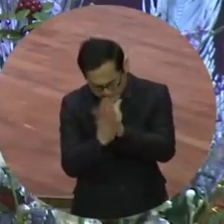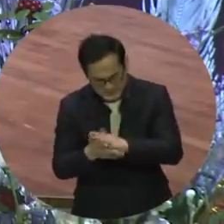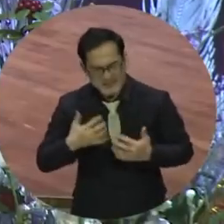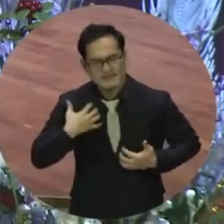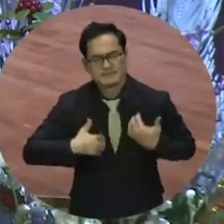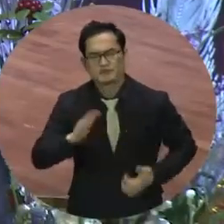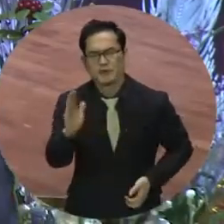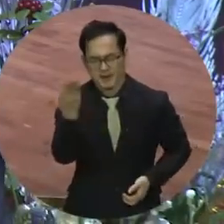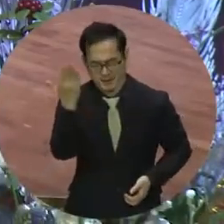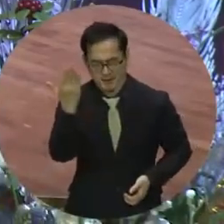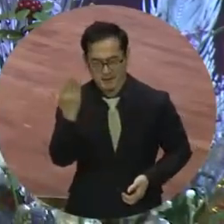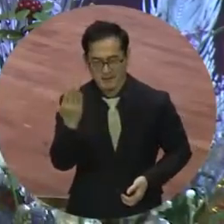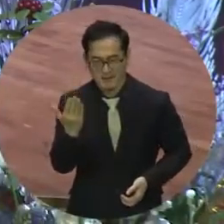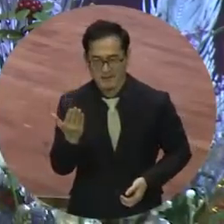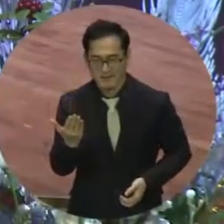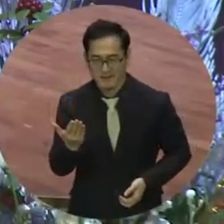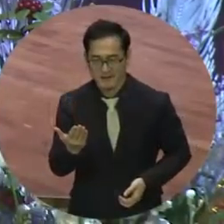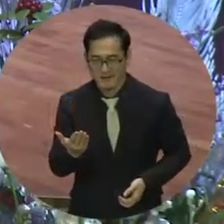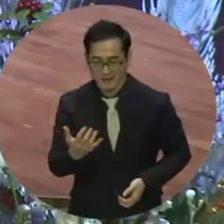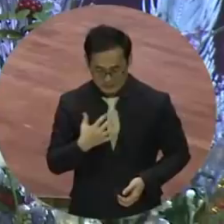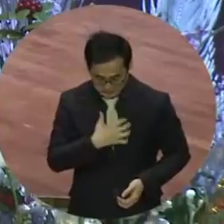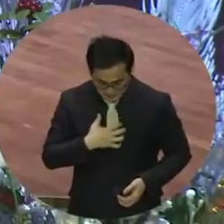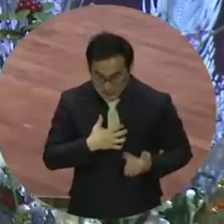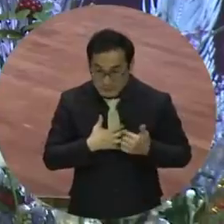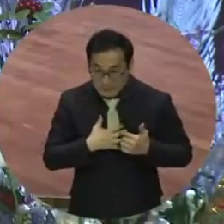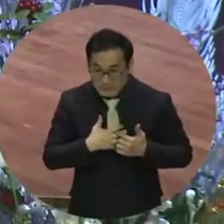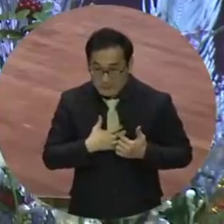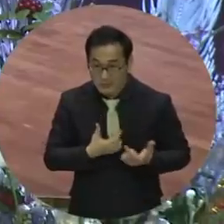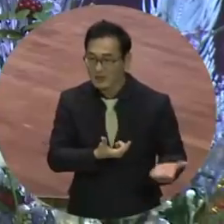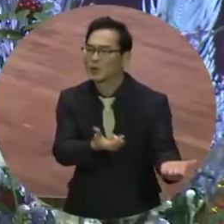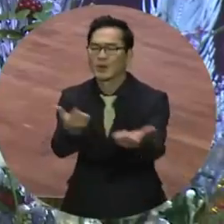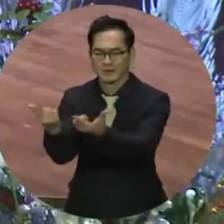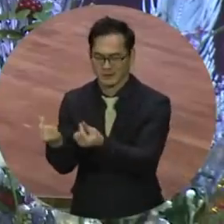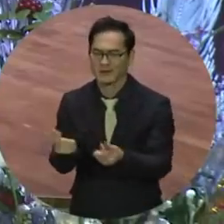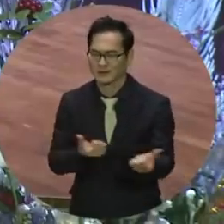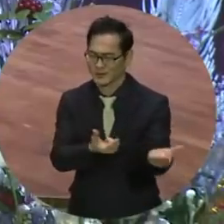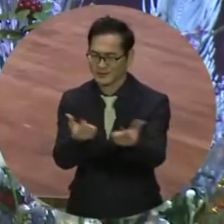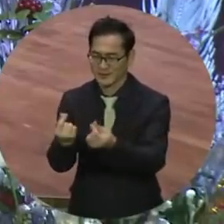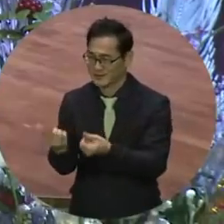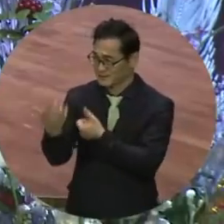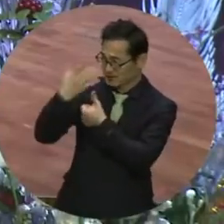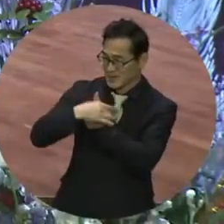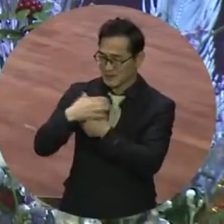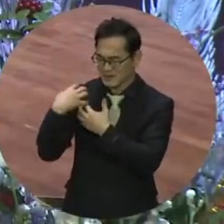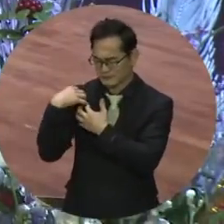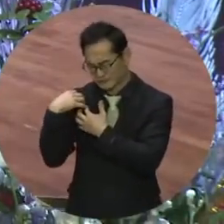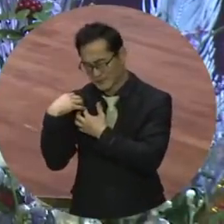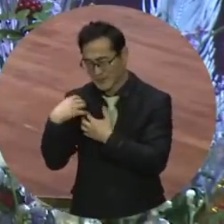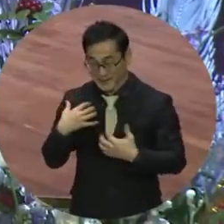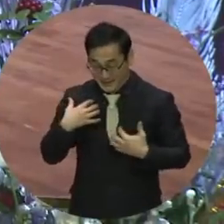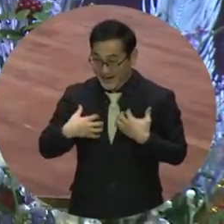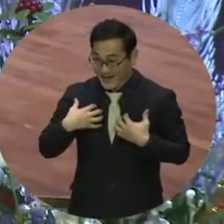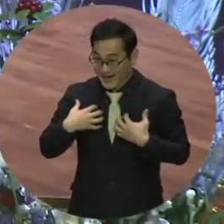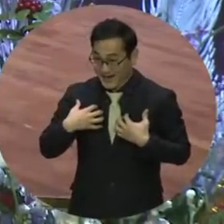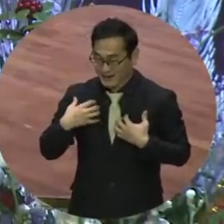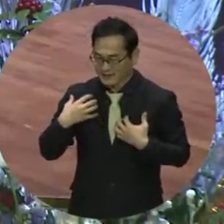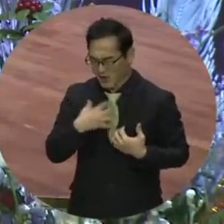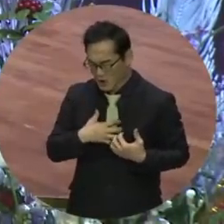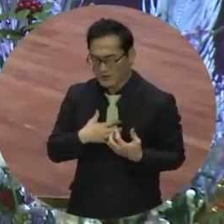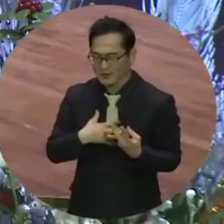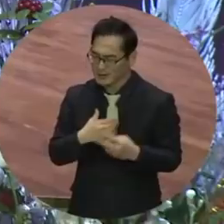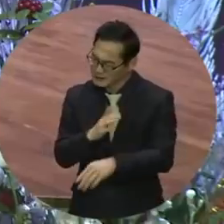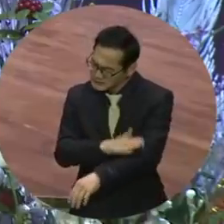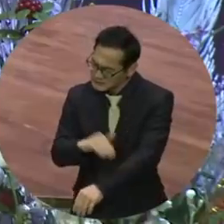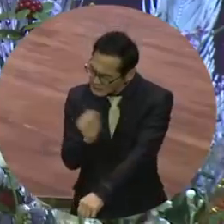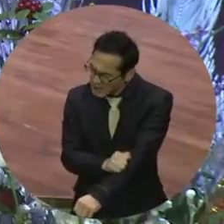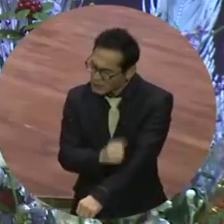그 근심을 많이 한 것이 그 정상이에요, 사실. 직분을 맡았을 때 막 기쁨도 있겠지만 막 그 근심이